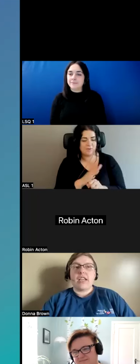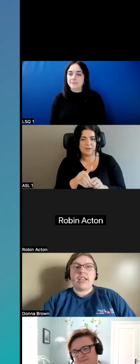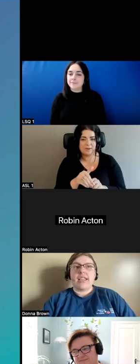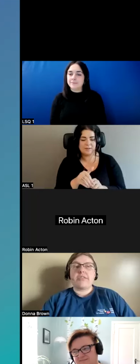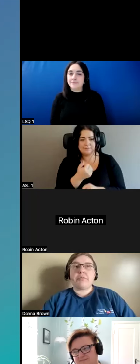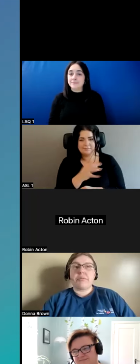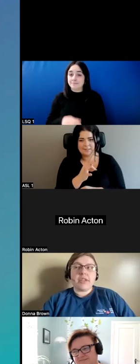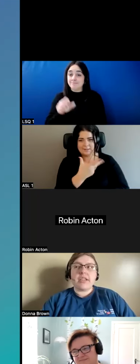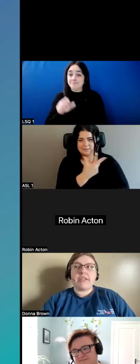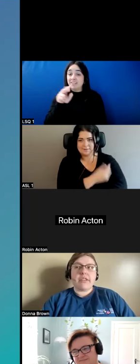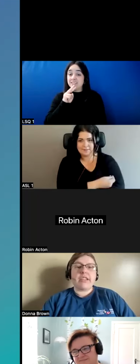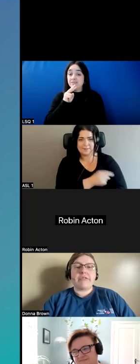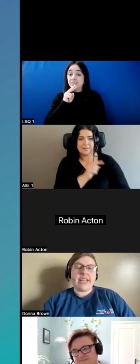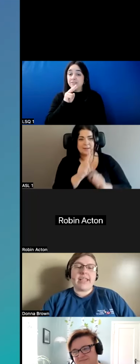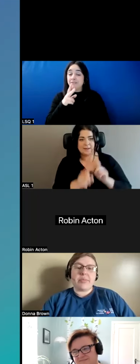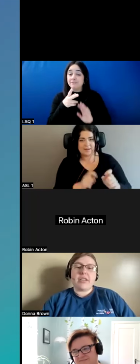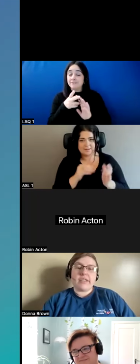j'ai participé